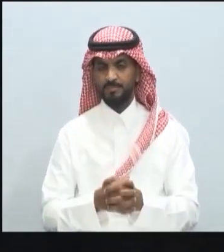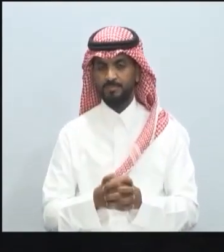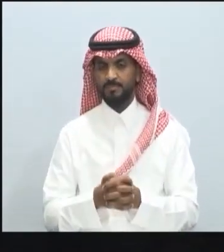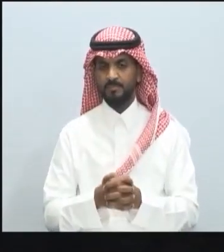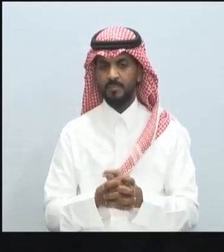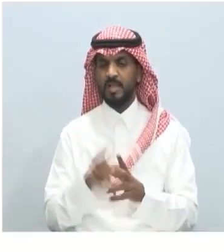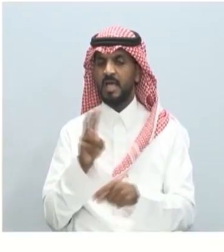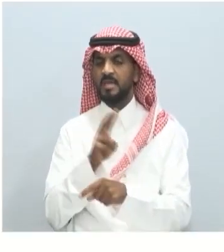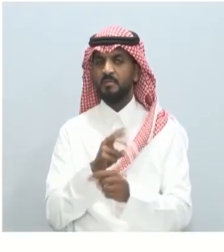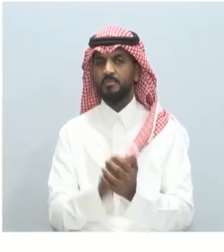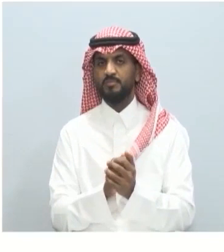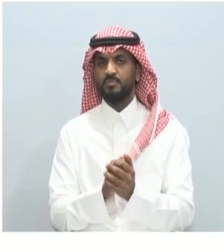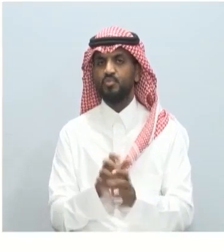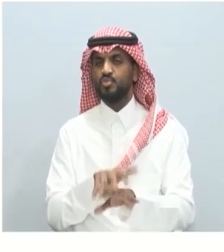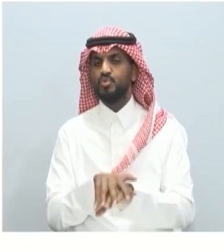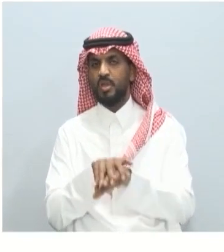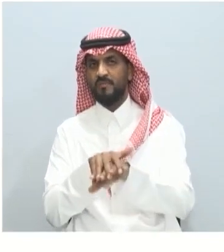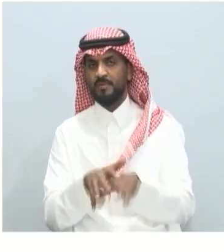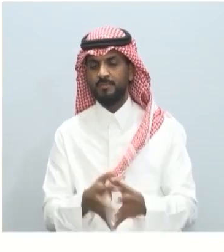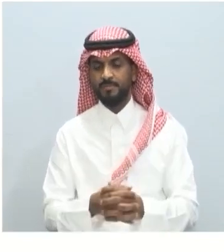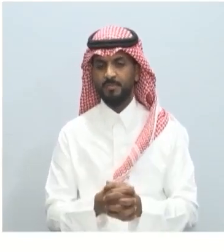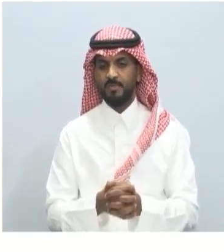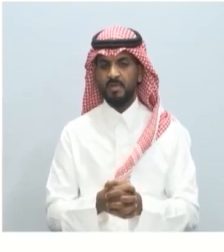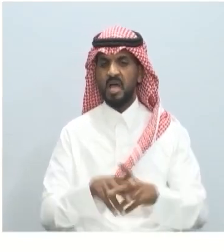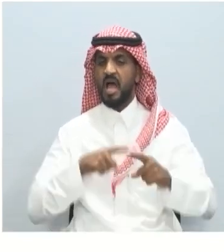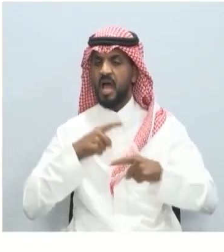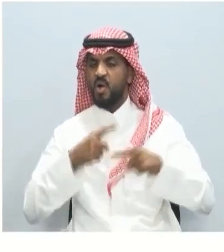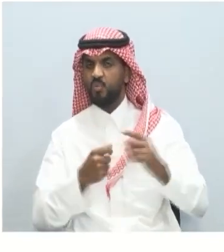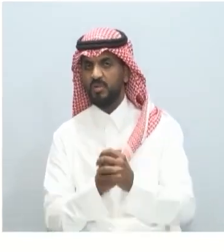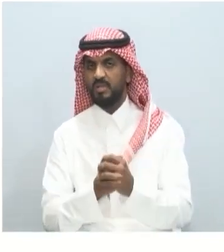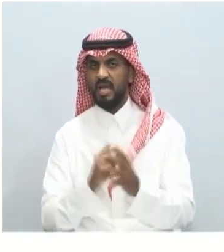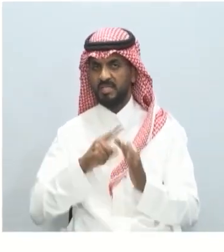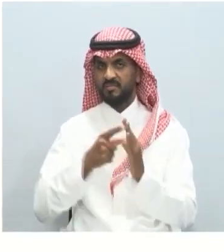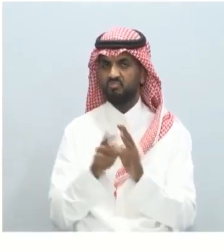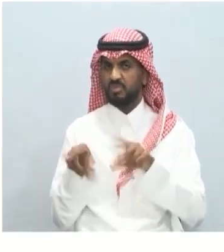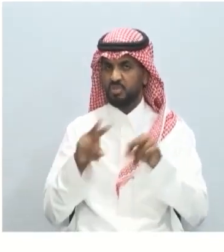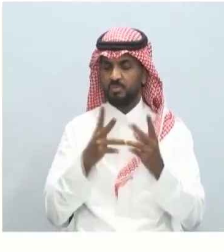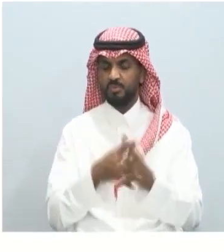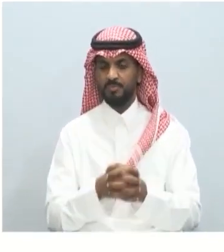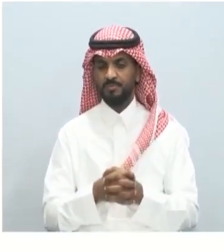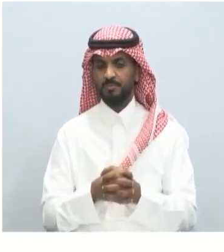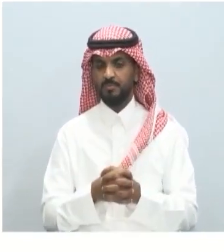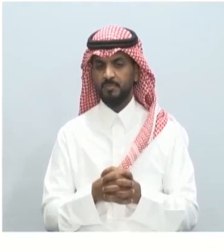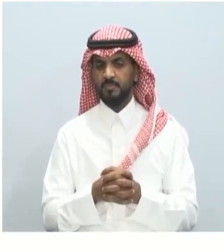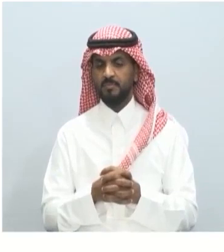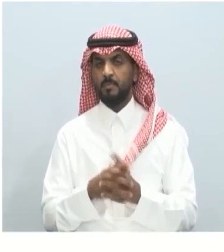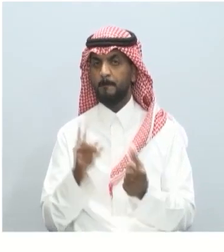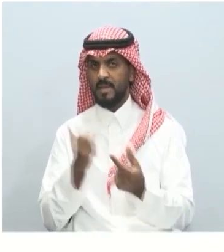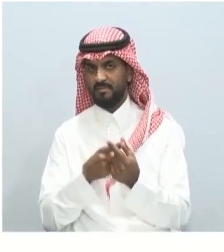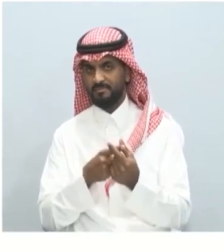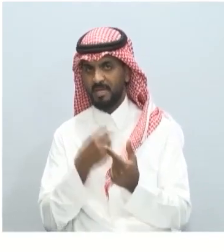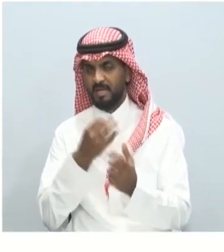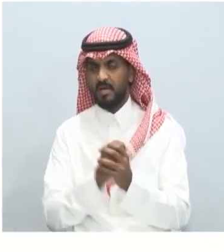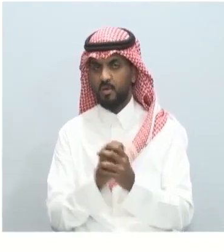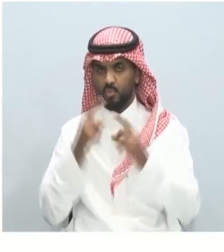الارنب والسلحفا حاول ان تجد عددا من اوجه التشابه بين القراءه